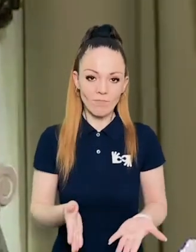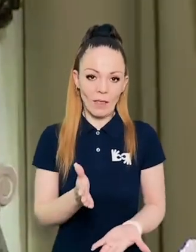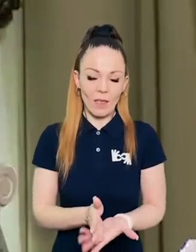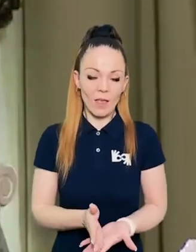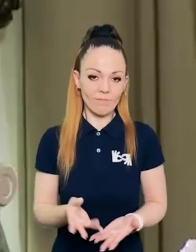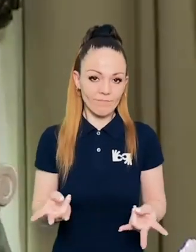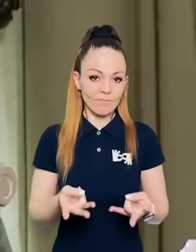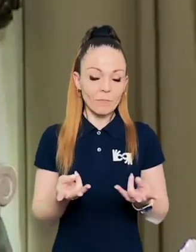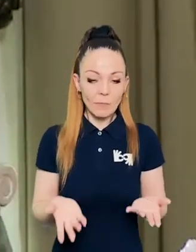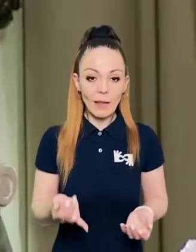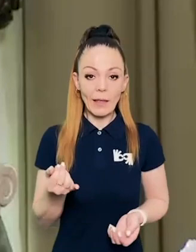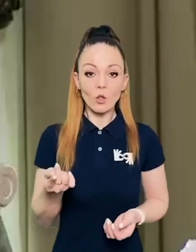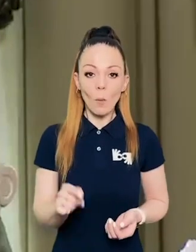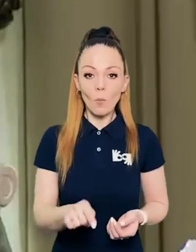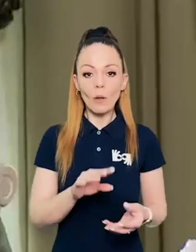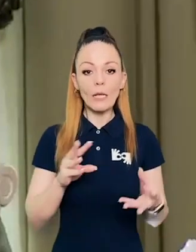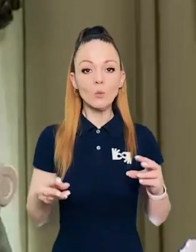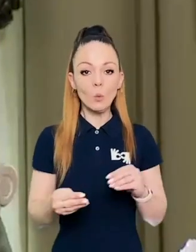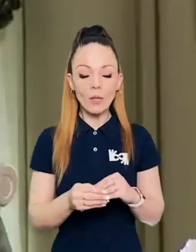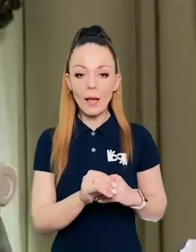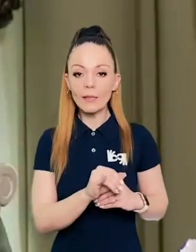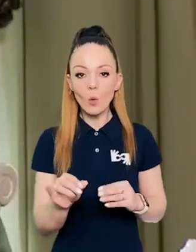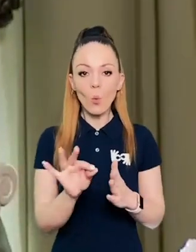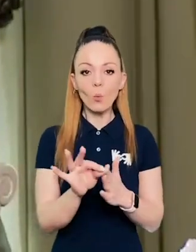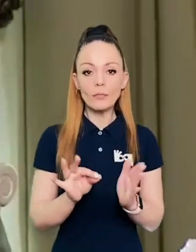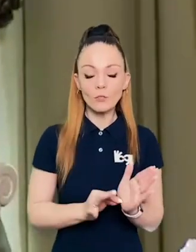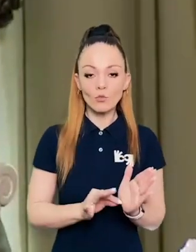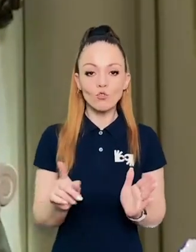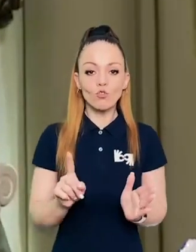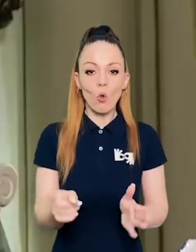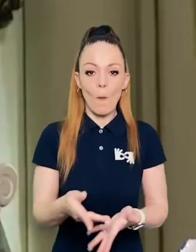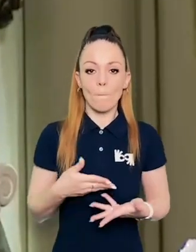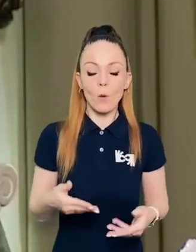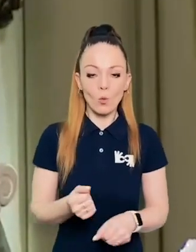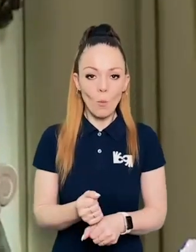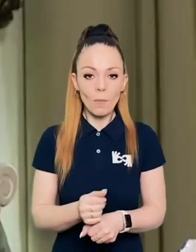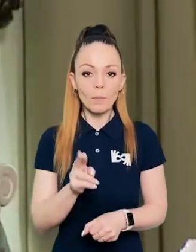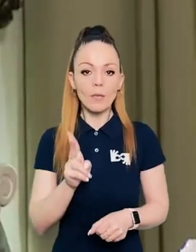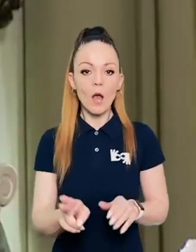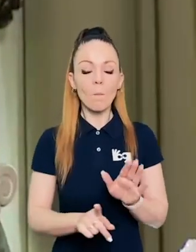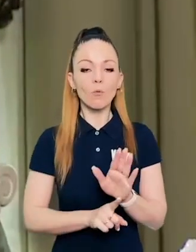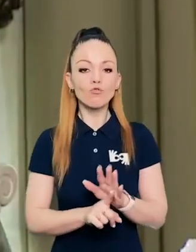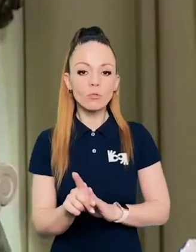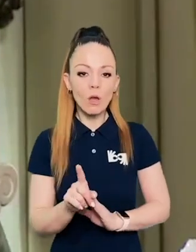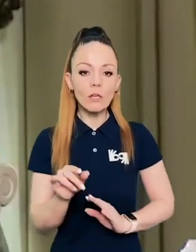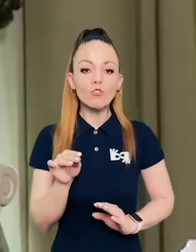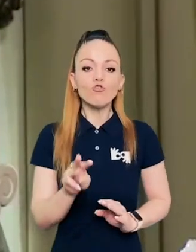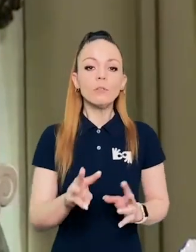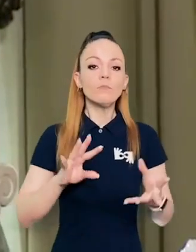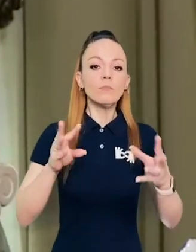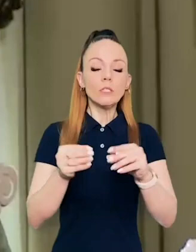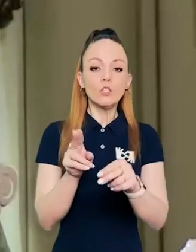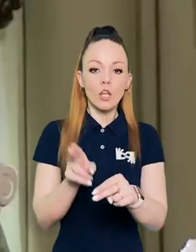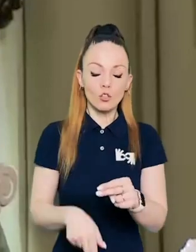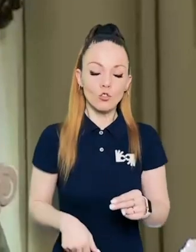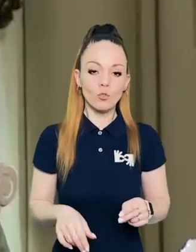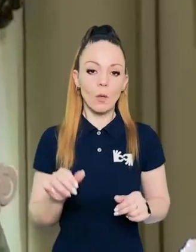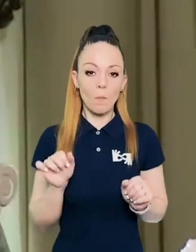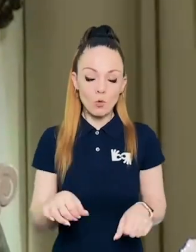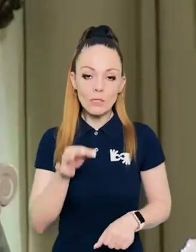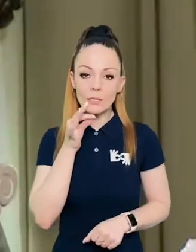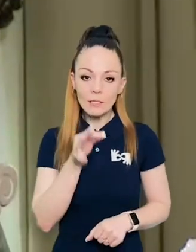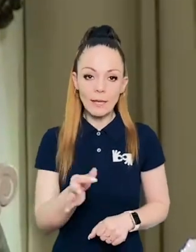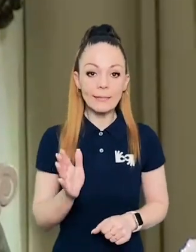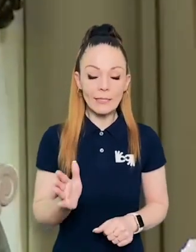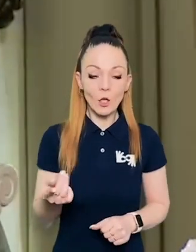Україні є. І тому результат і оцінку того, що ми робимо, як це починалось і чим це